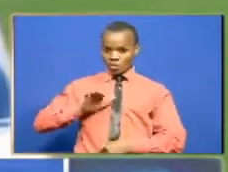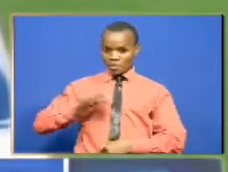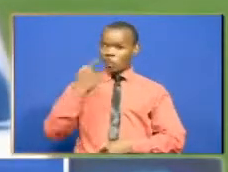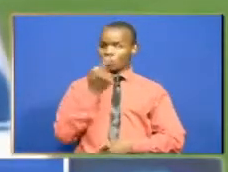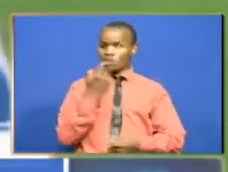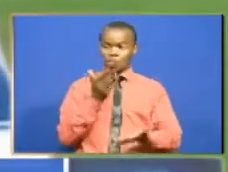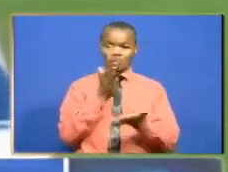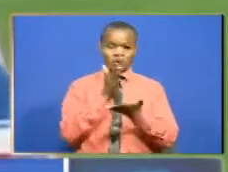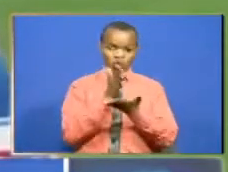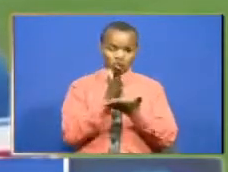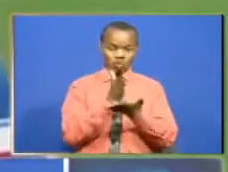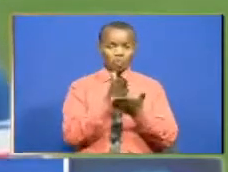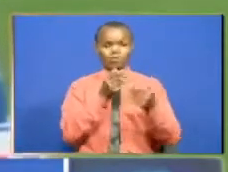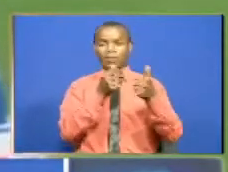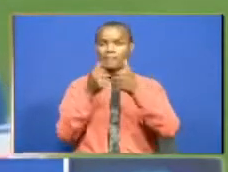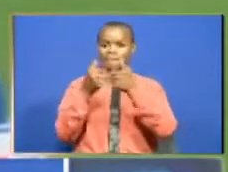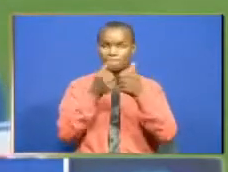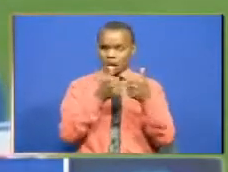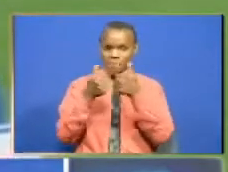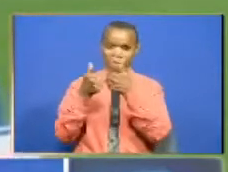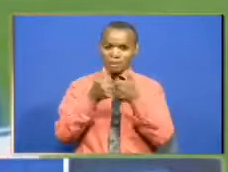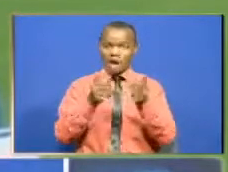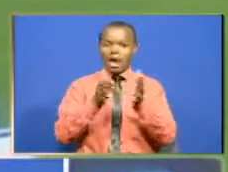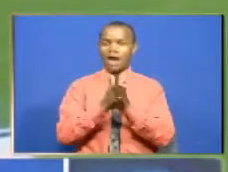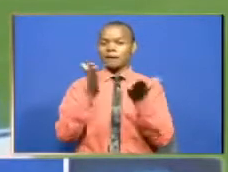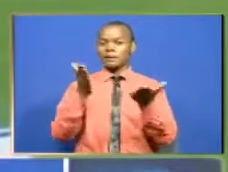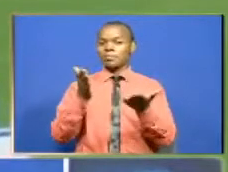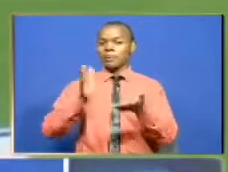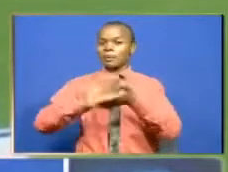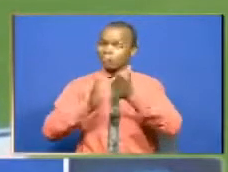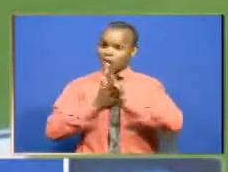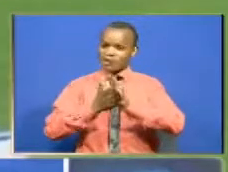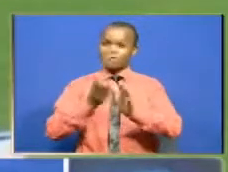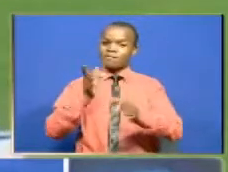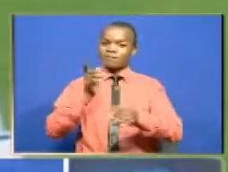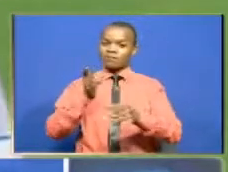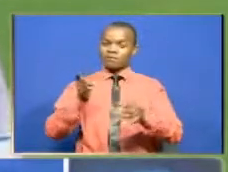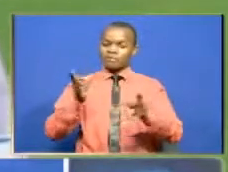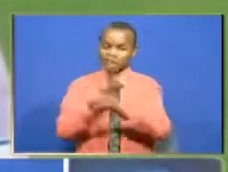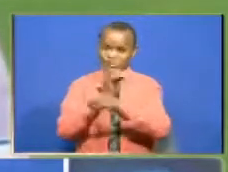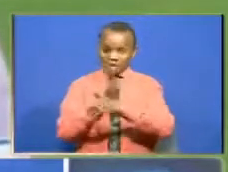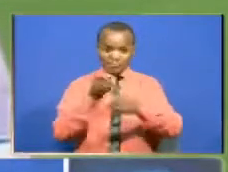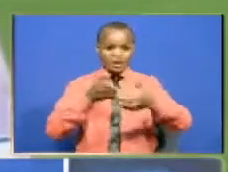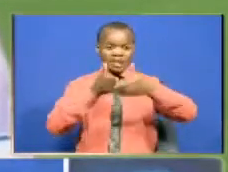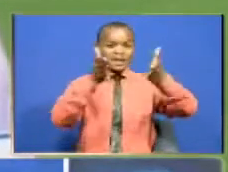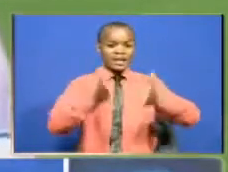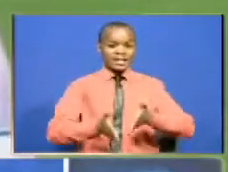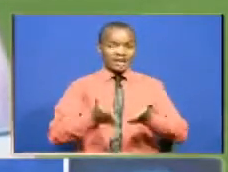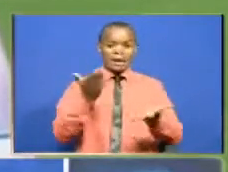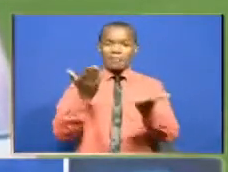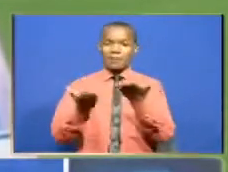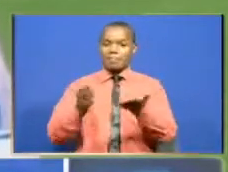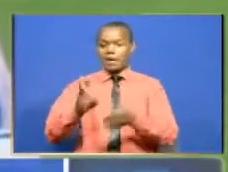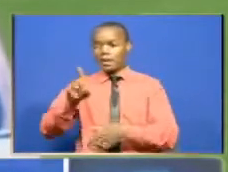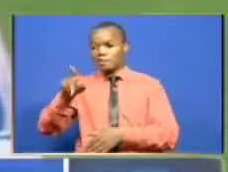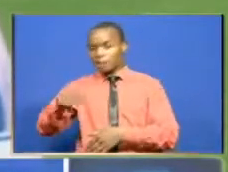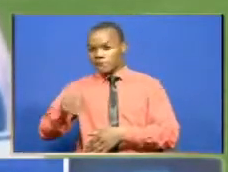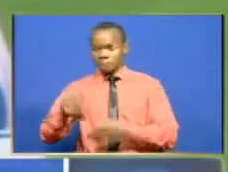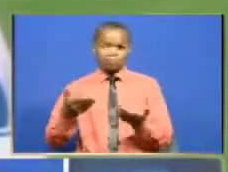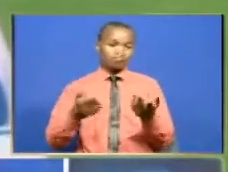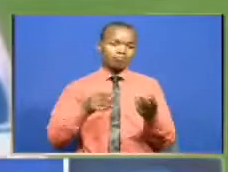fought and succeeded in obtaining various seats, maybe parliamentary, even the